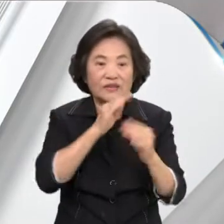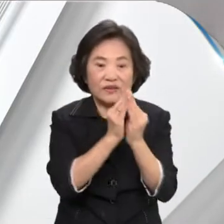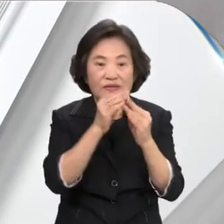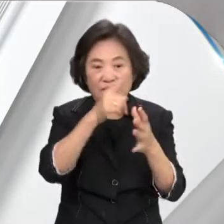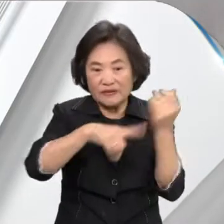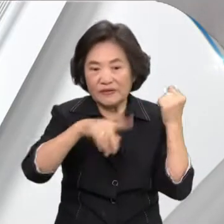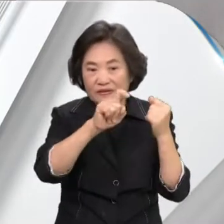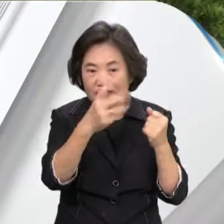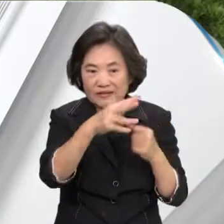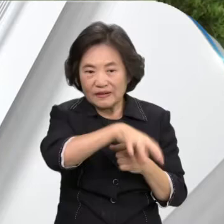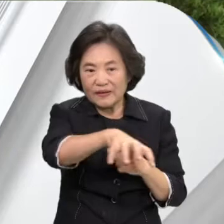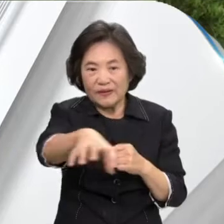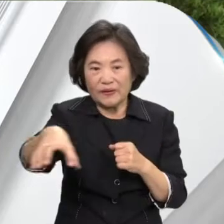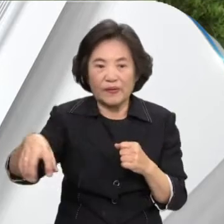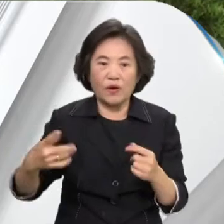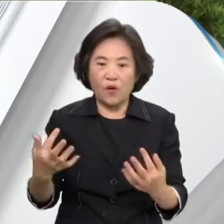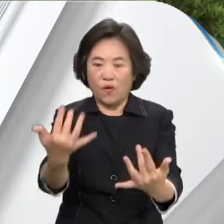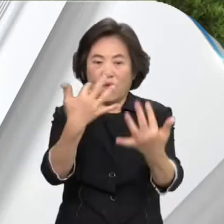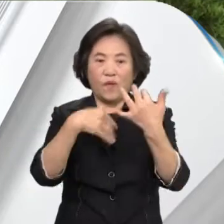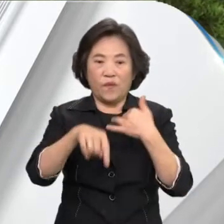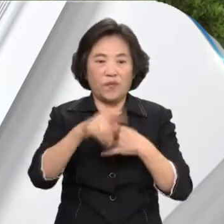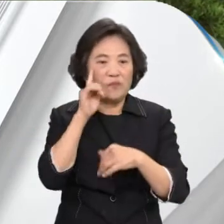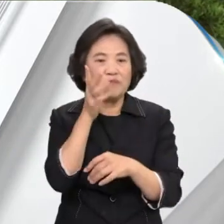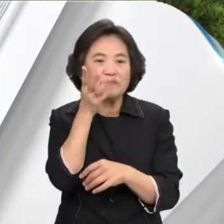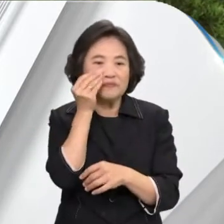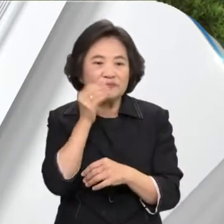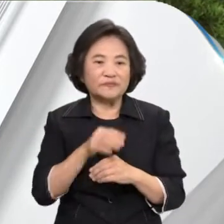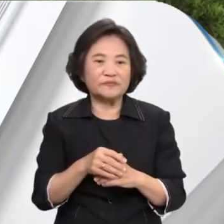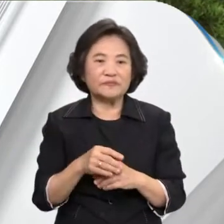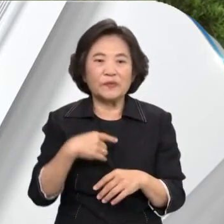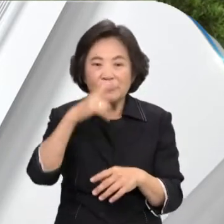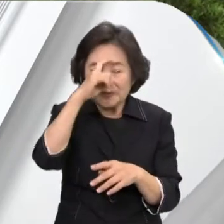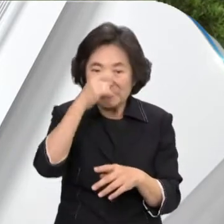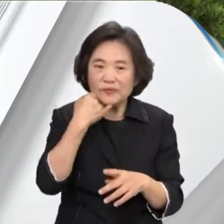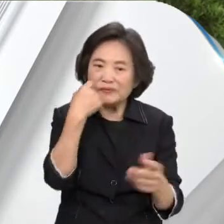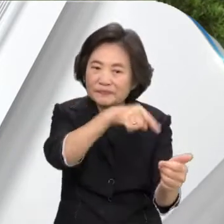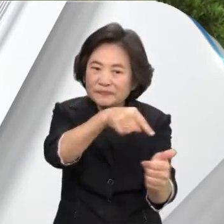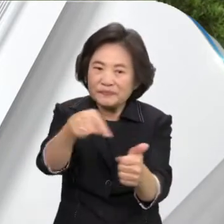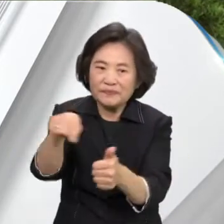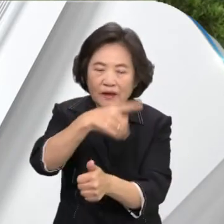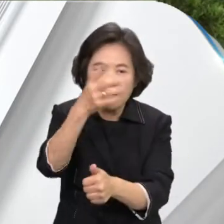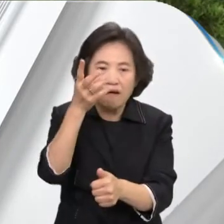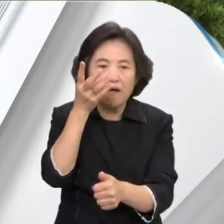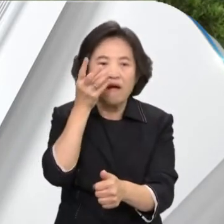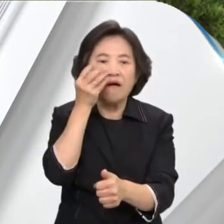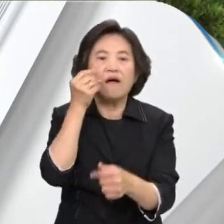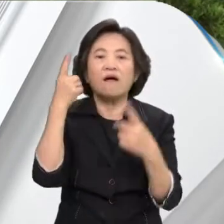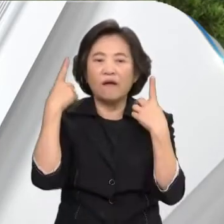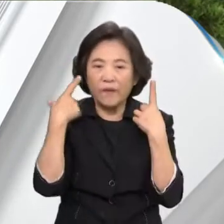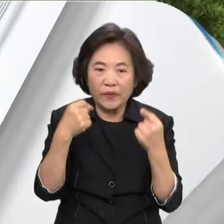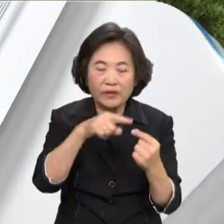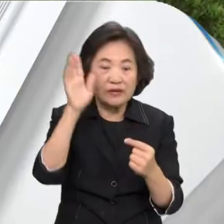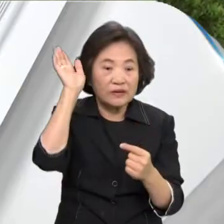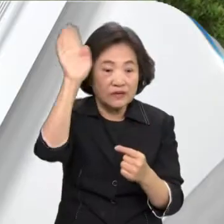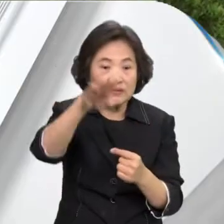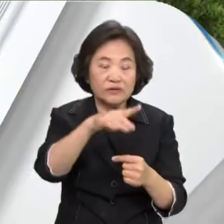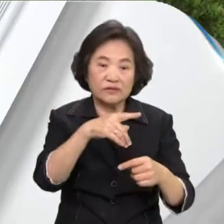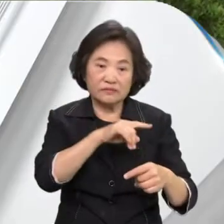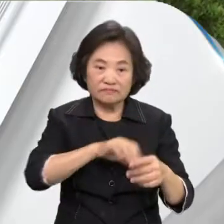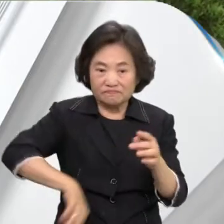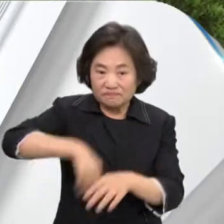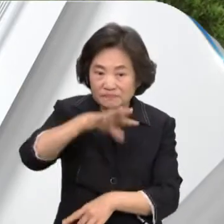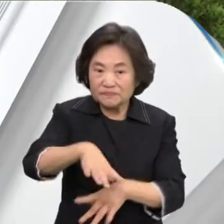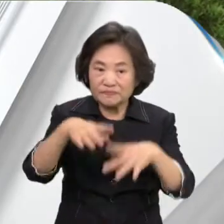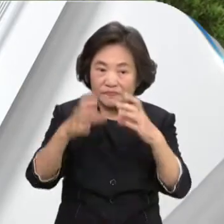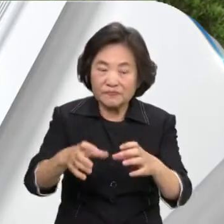的向景区。 这样的一个种的话，在给我们这些青农看了之后，他们会去考虑说，他们如果将来要在设